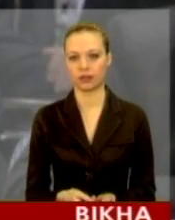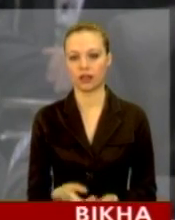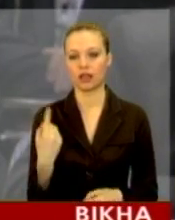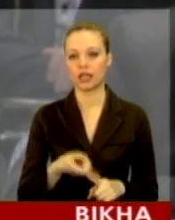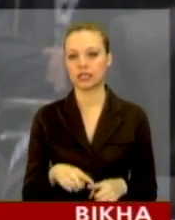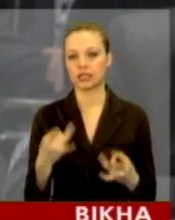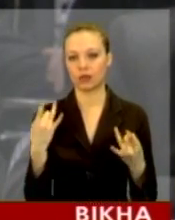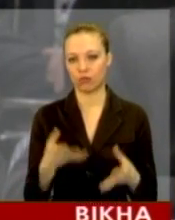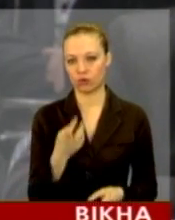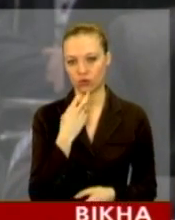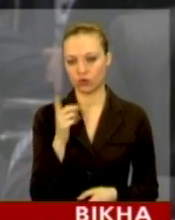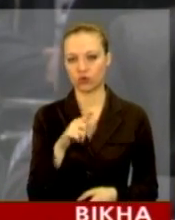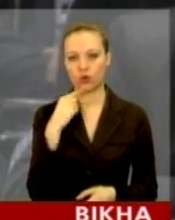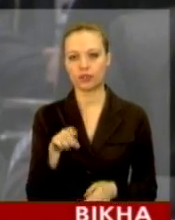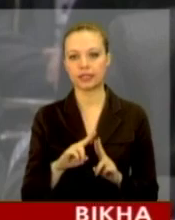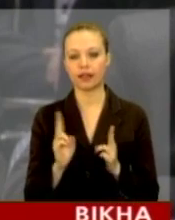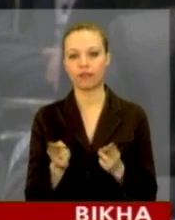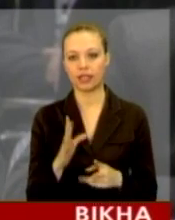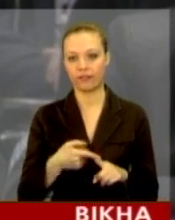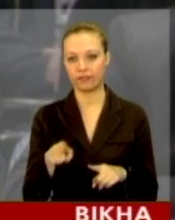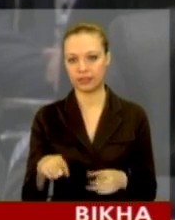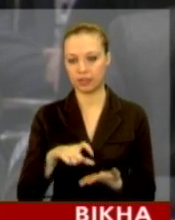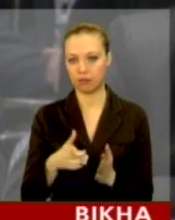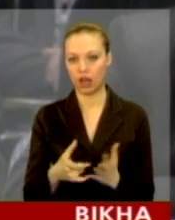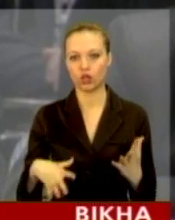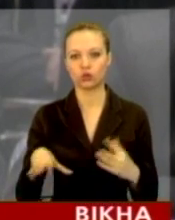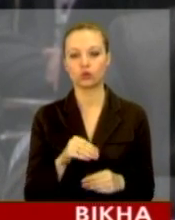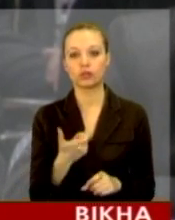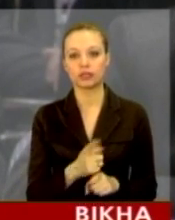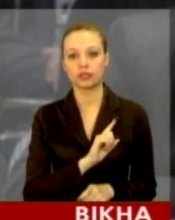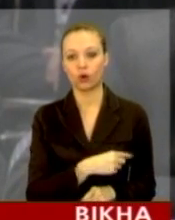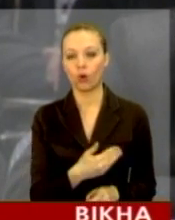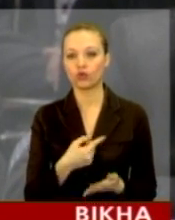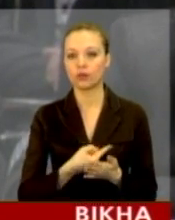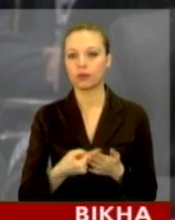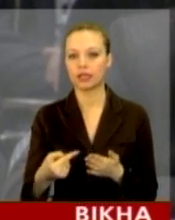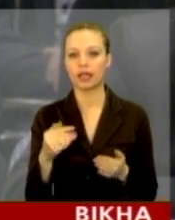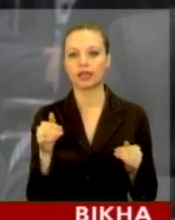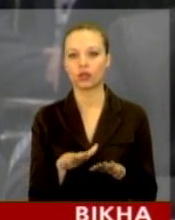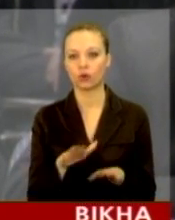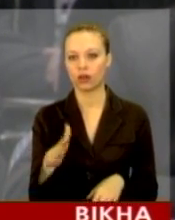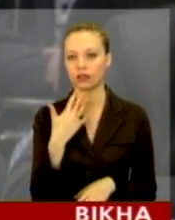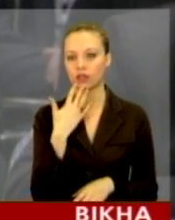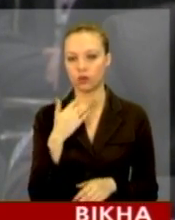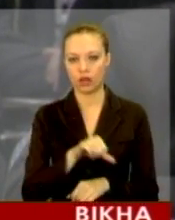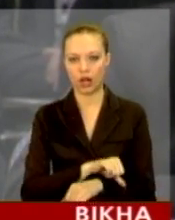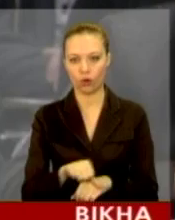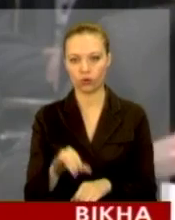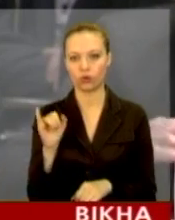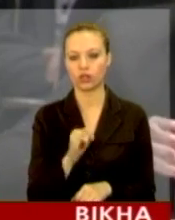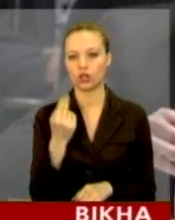Це просто іронічно, що Російська Федерація у цій палаті з усіх сил намагається підкреслити недоторканність національних кордонів